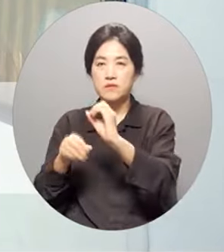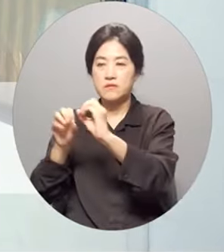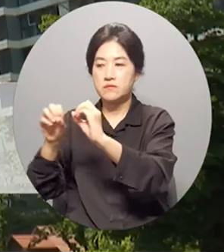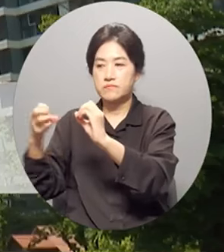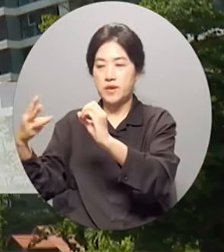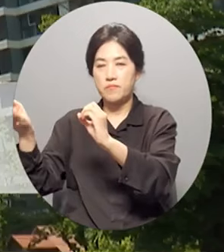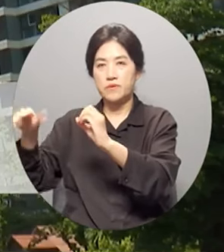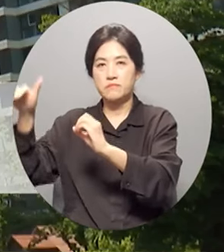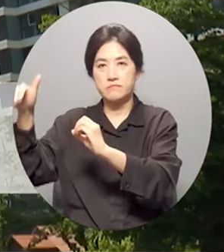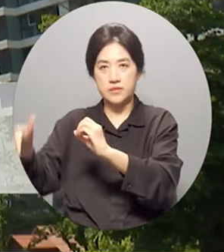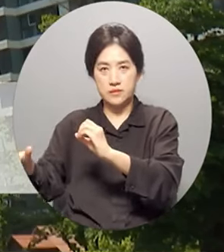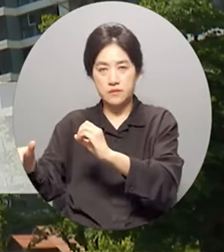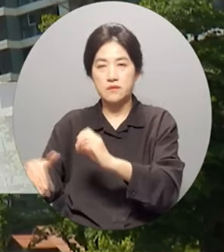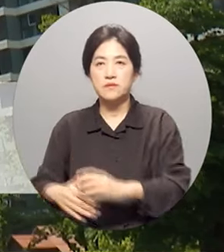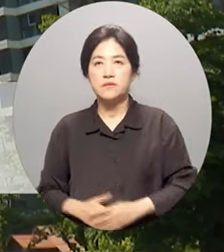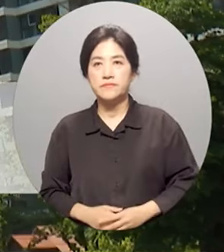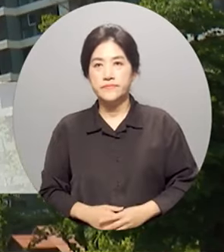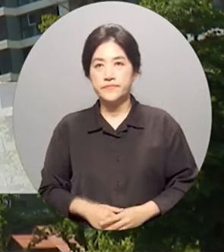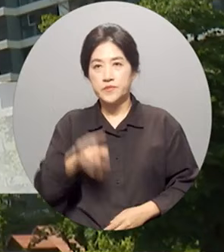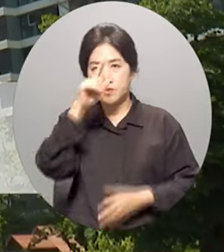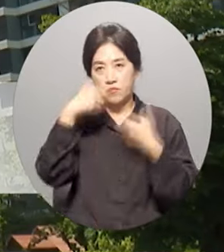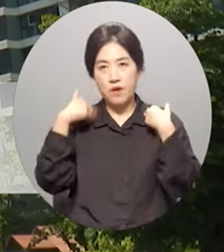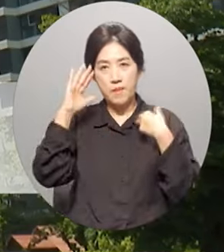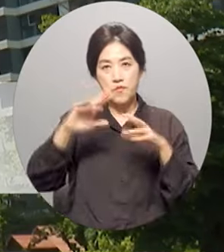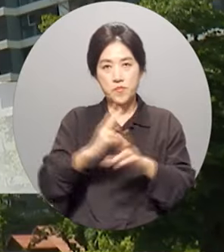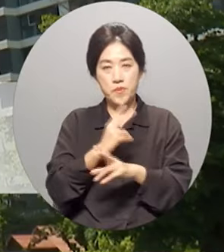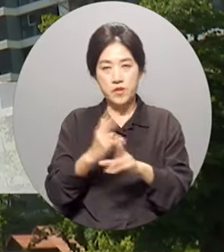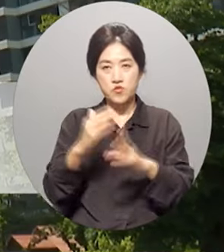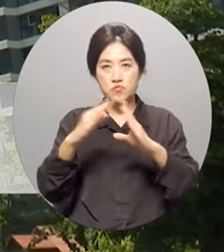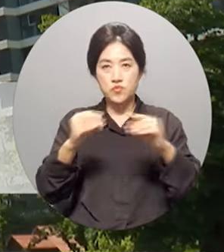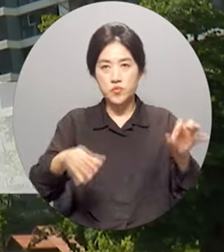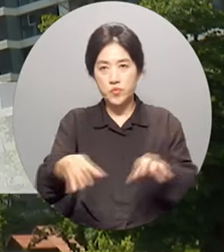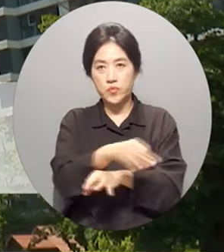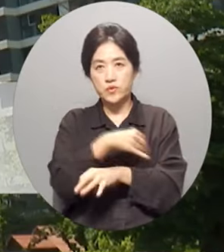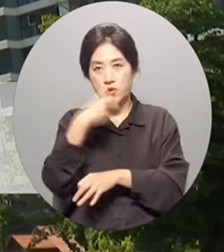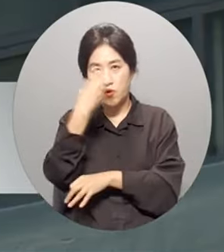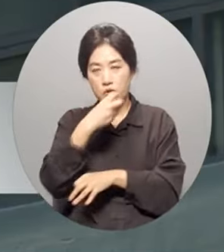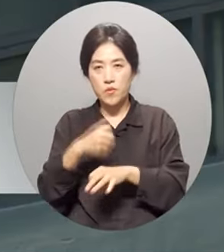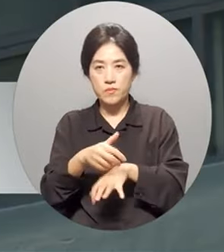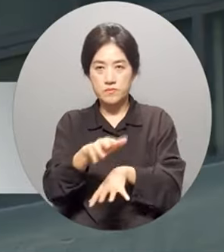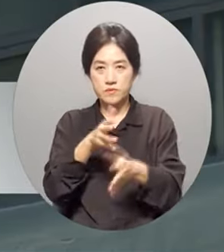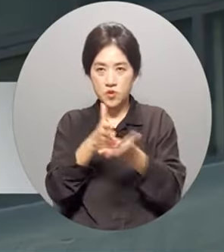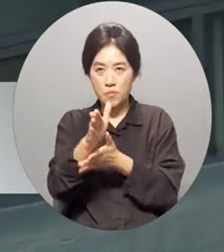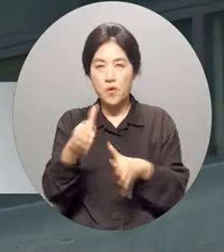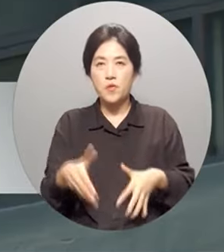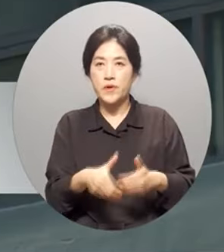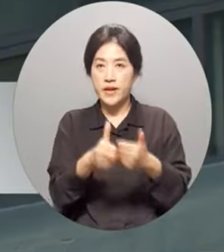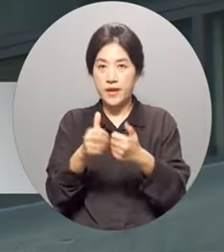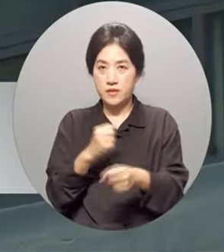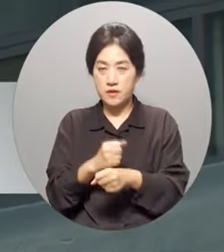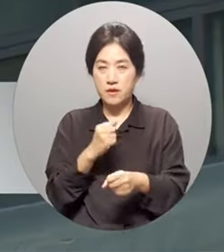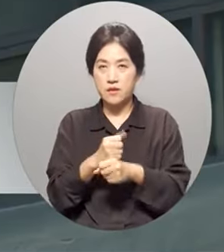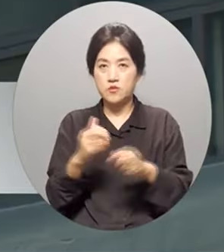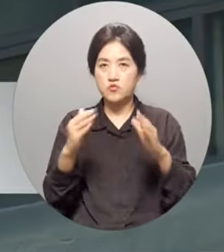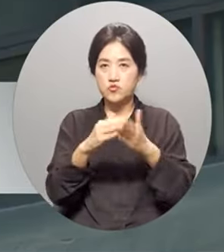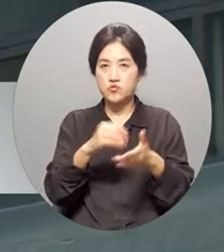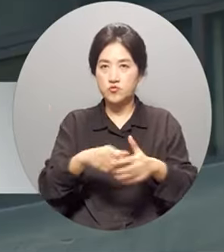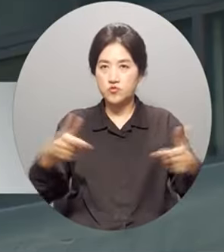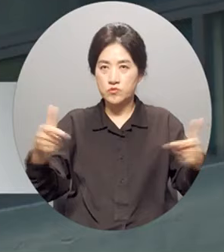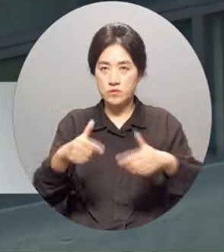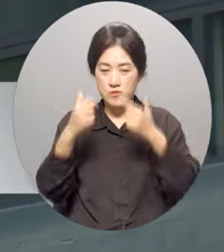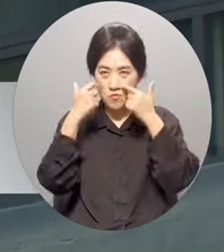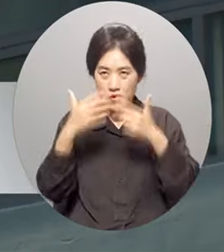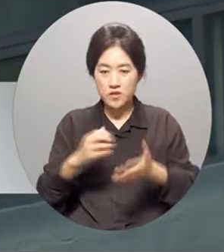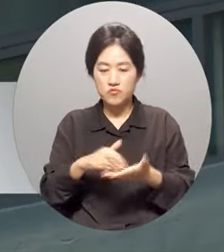0.03% 내렸습니다 정부는 앞으로 매주 부동산시장 점검 태스크포스 회의를 주택공급을